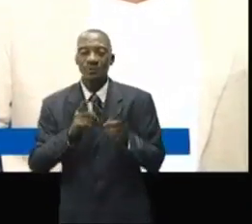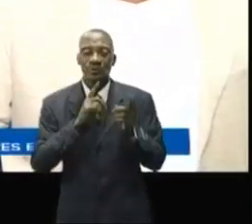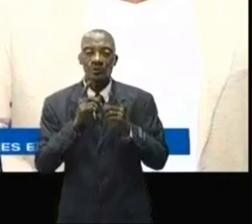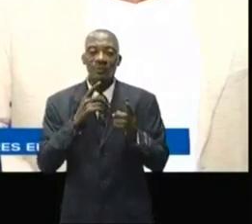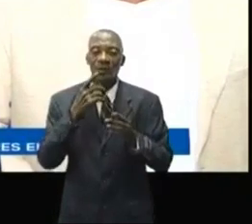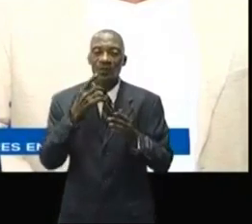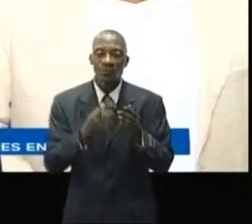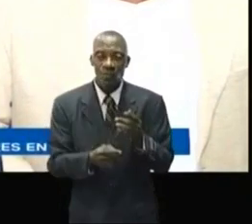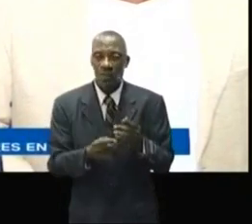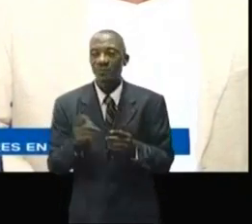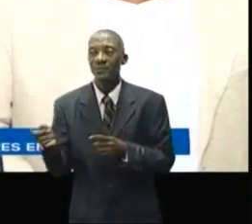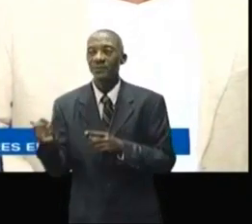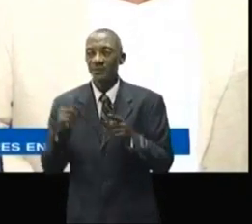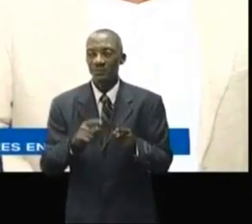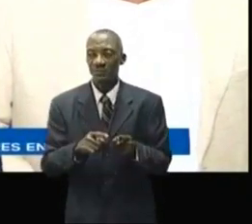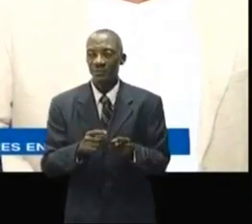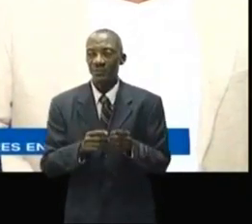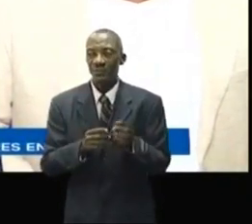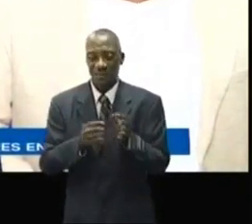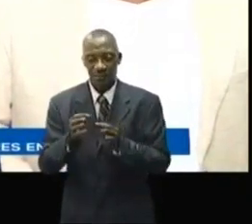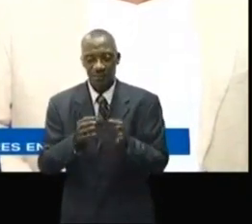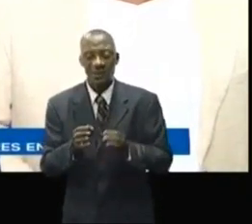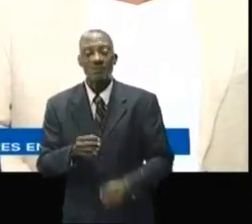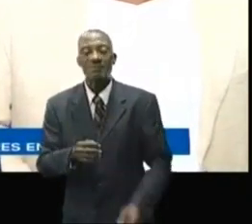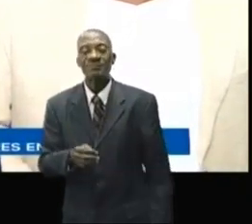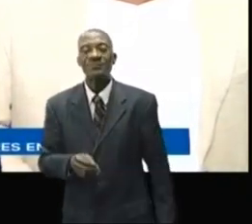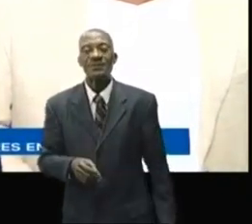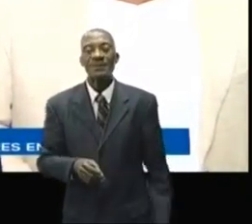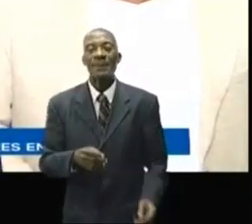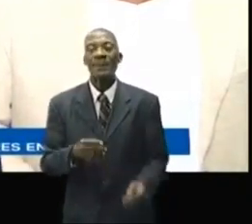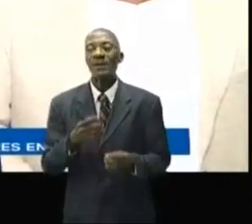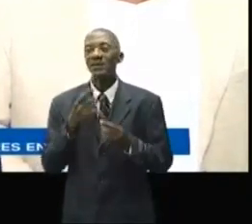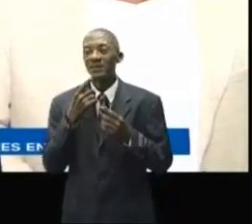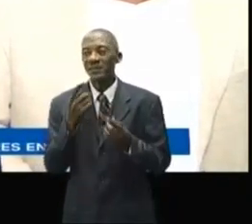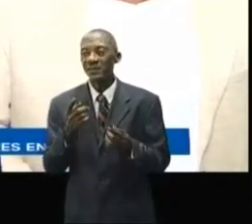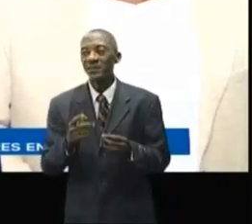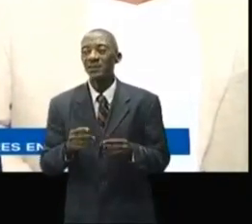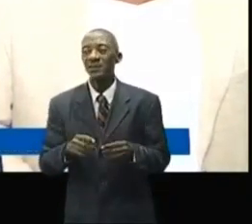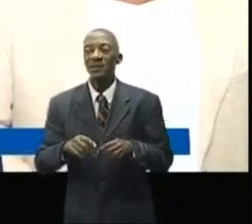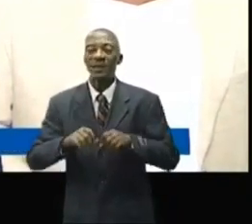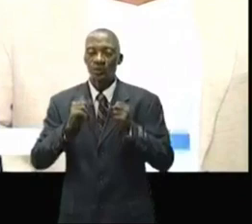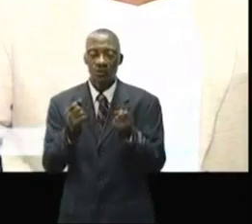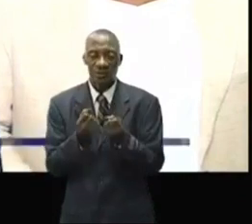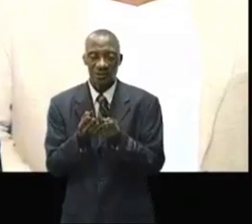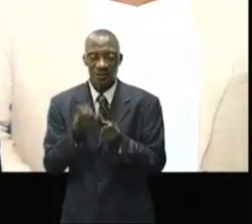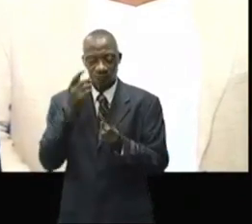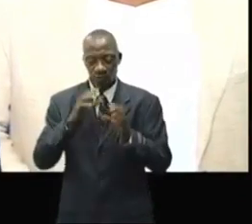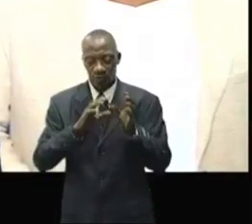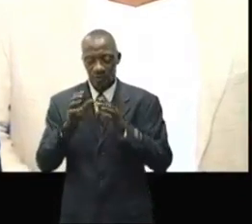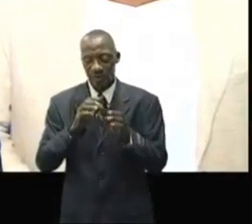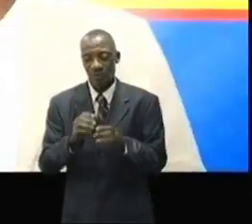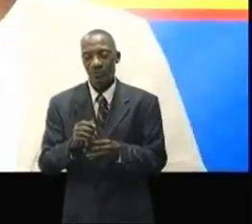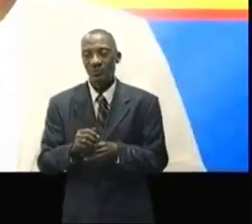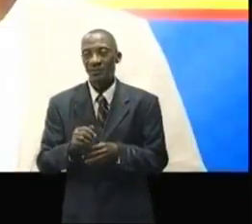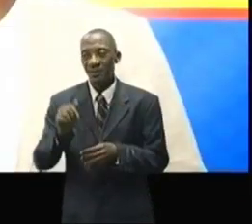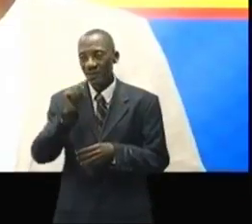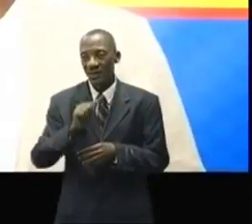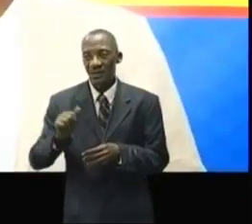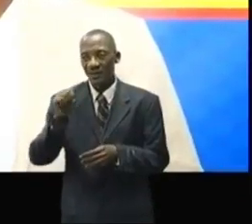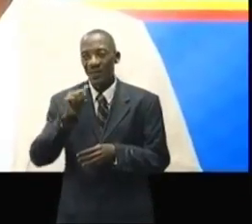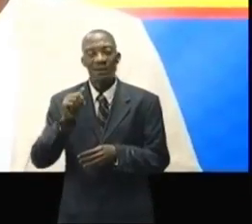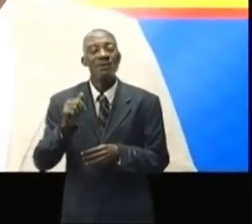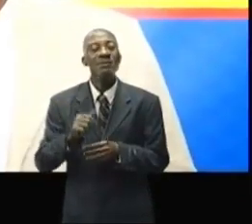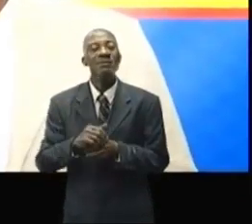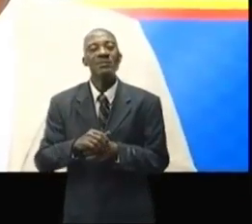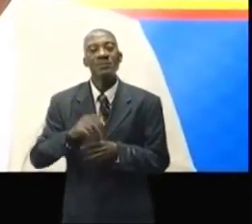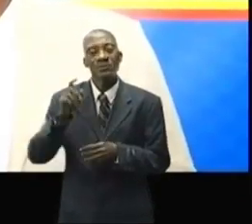vue de permettre un accès universel au service de télécommunications à l'ensemble de la population congolaise. Nous sommes très